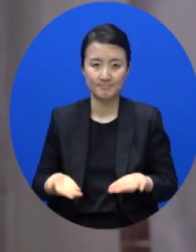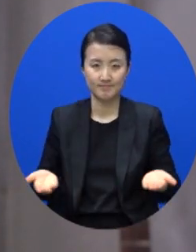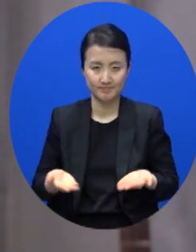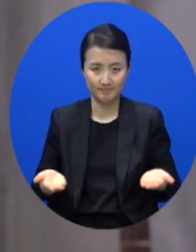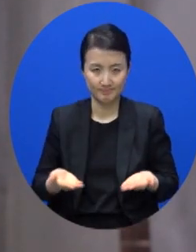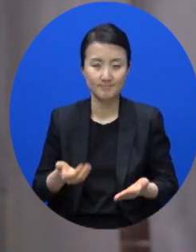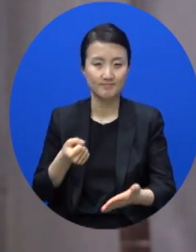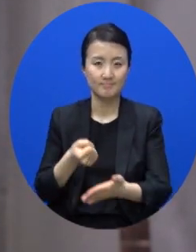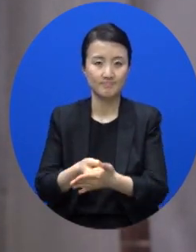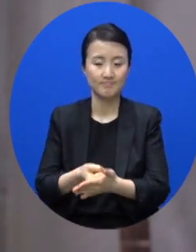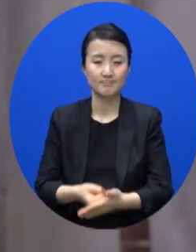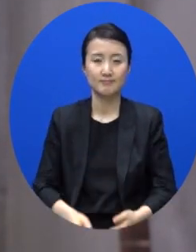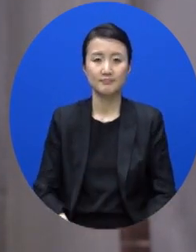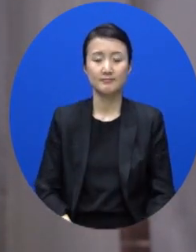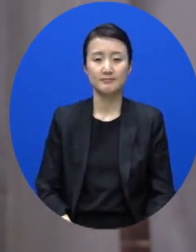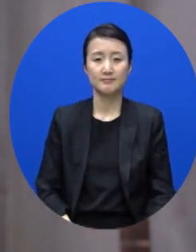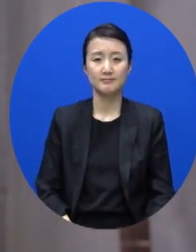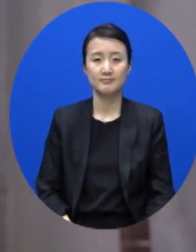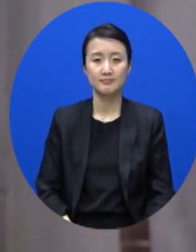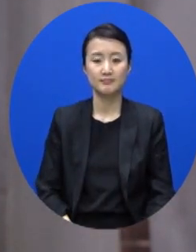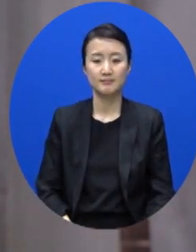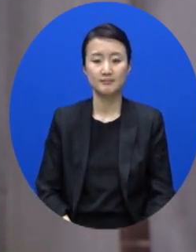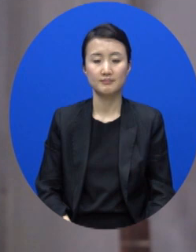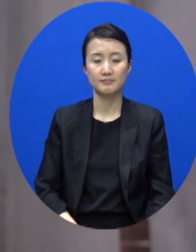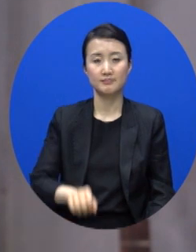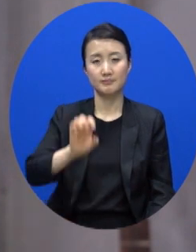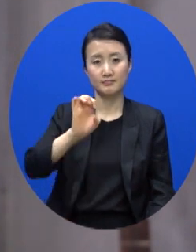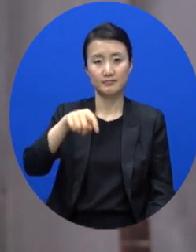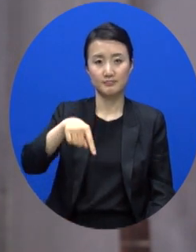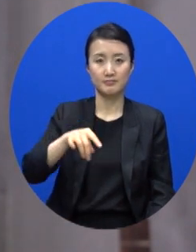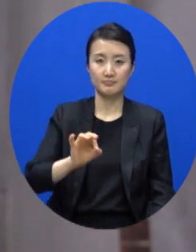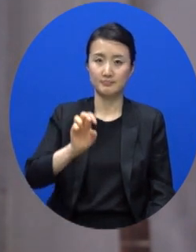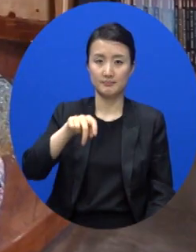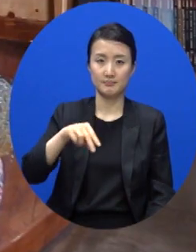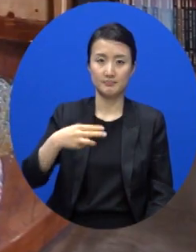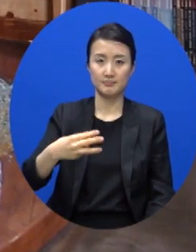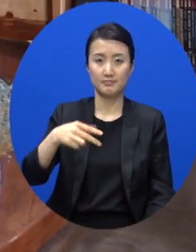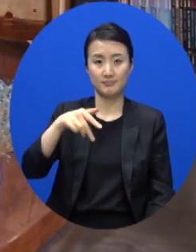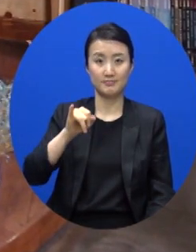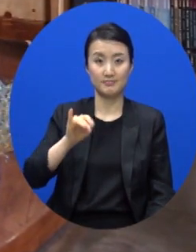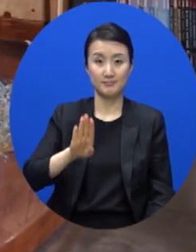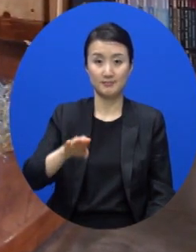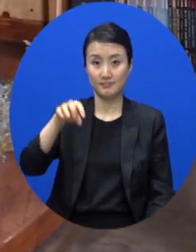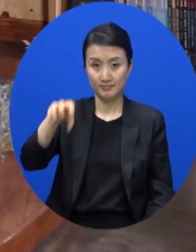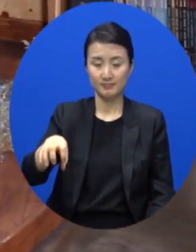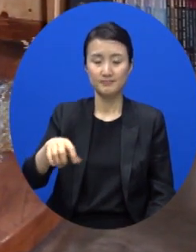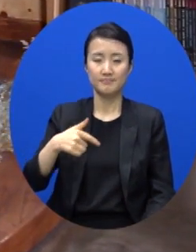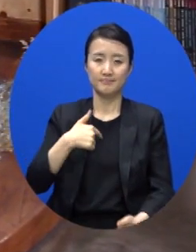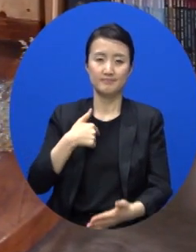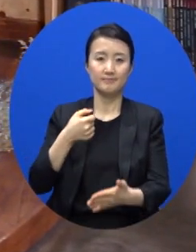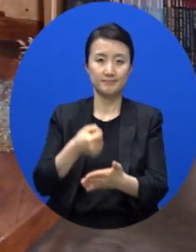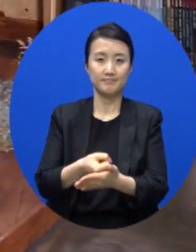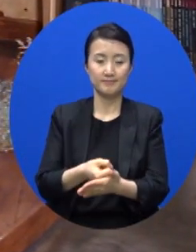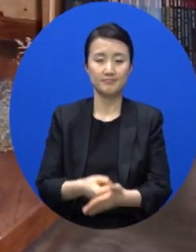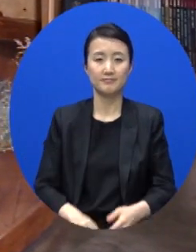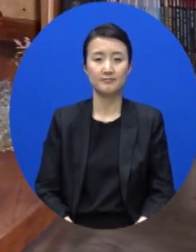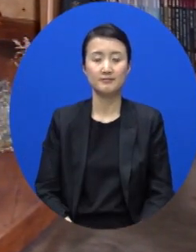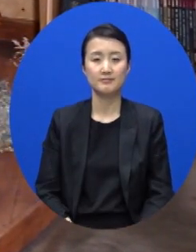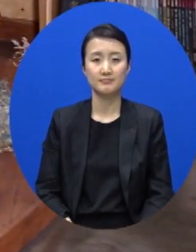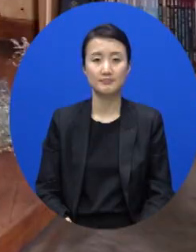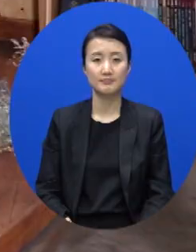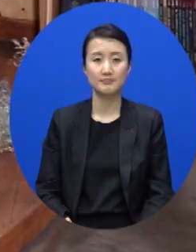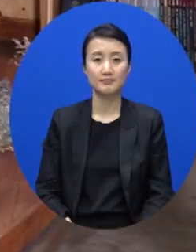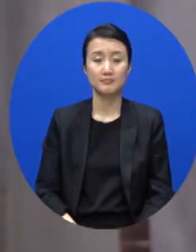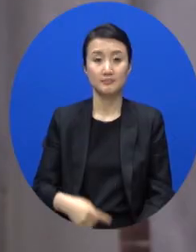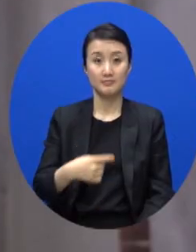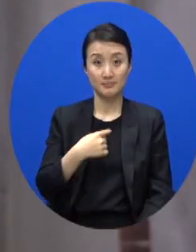하겠다. 그래서 풍물집을 선택을 하였습니다. 그때 저는 이제